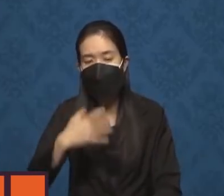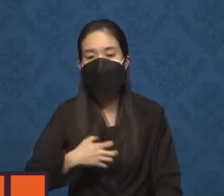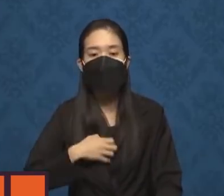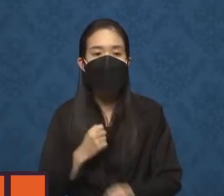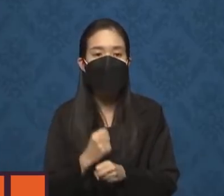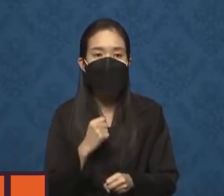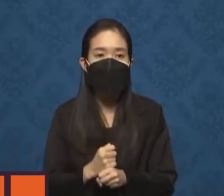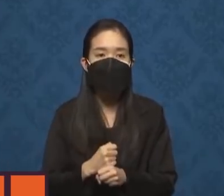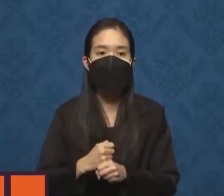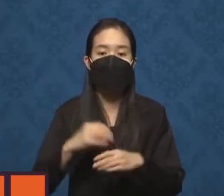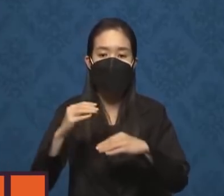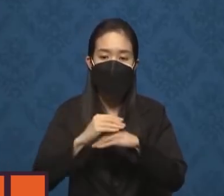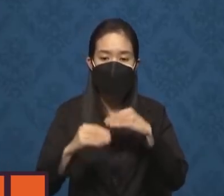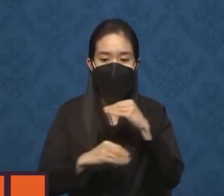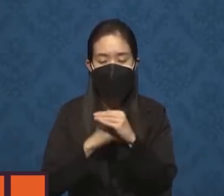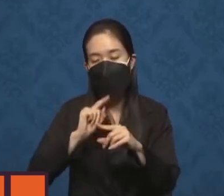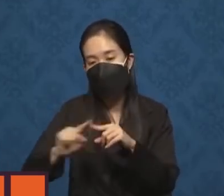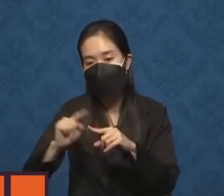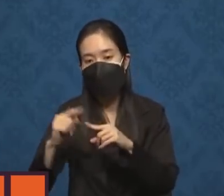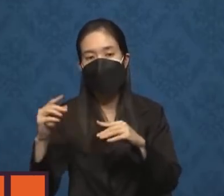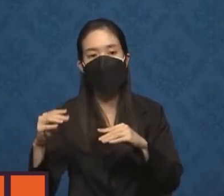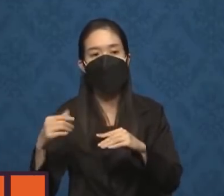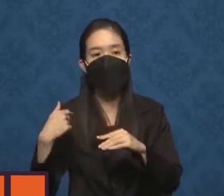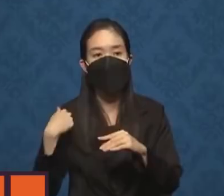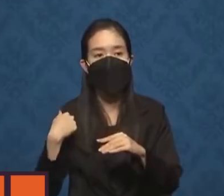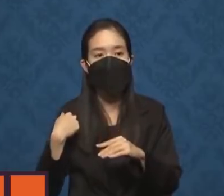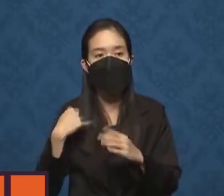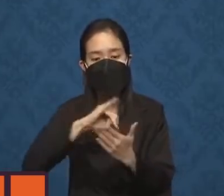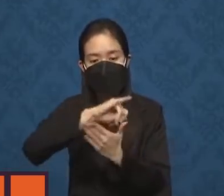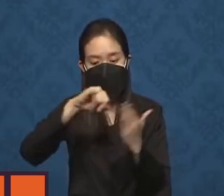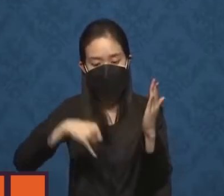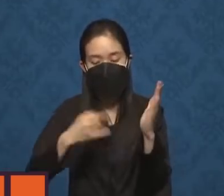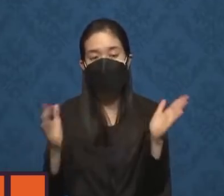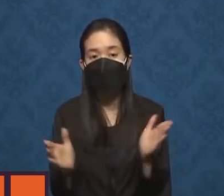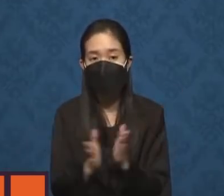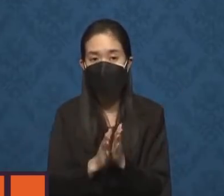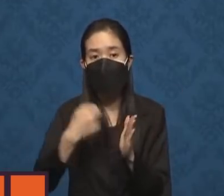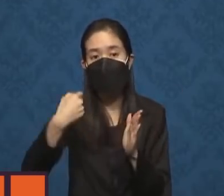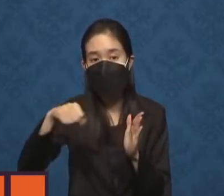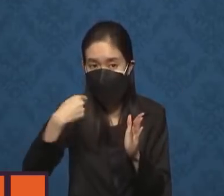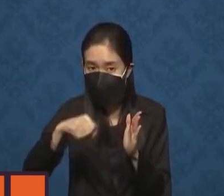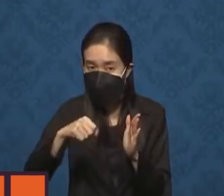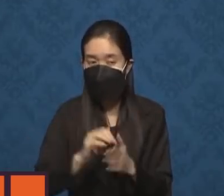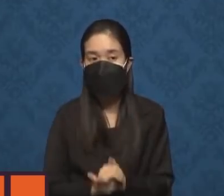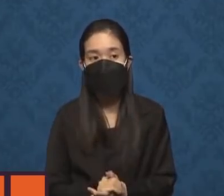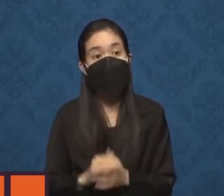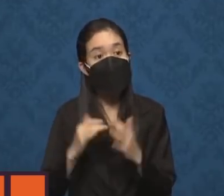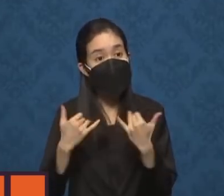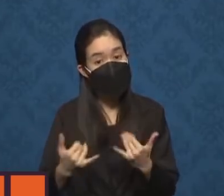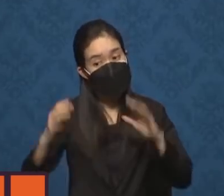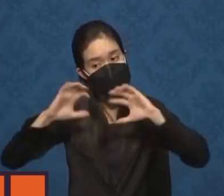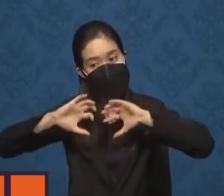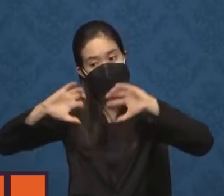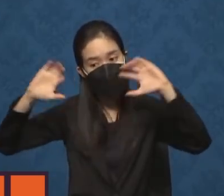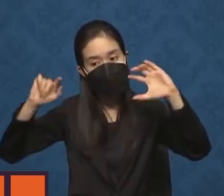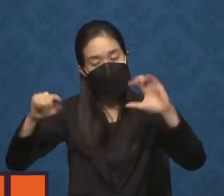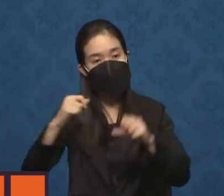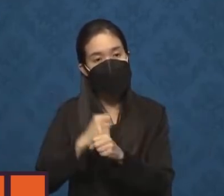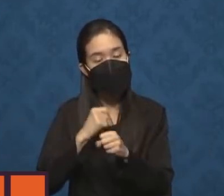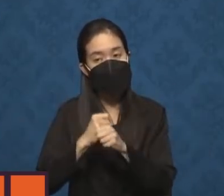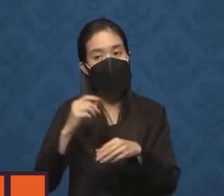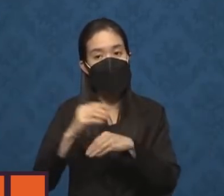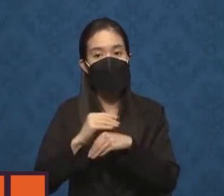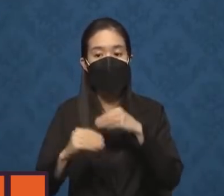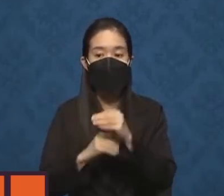ประเทศอีก 10จังหวัดด้วยค่ะถ้าประธานคะนี่คือผลงานชิ้นโบว์แดงของรัฐบาลประยุทธ์ในสมัย